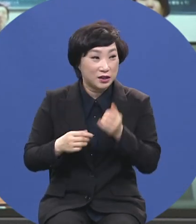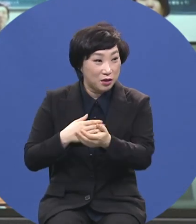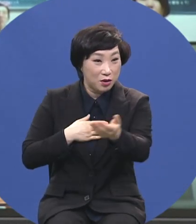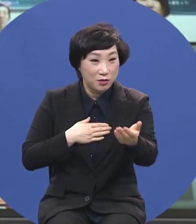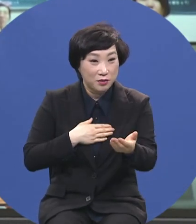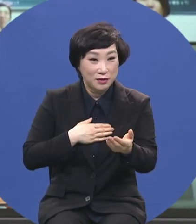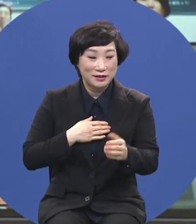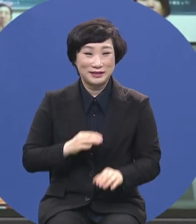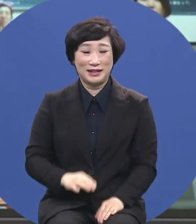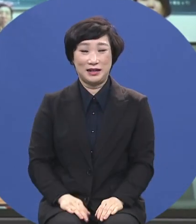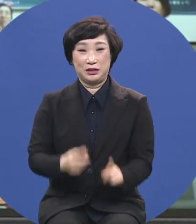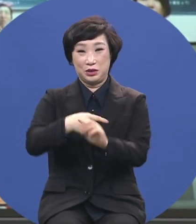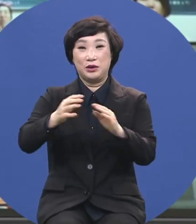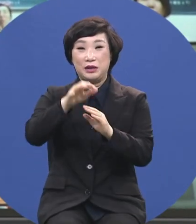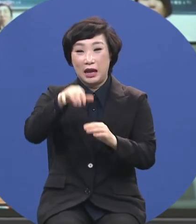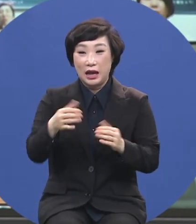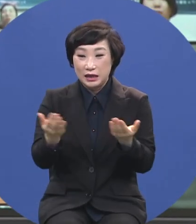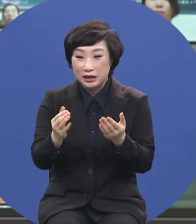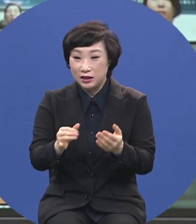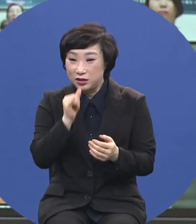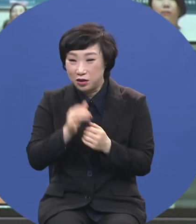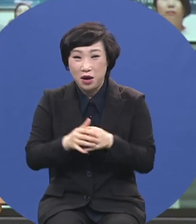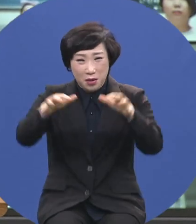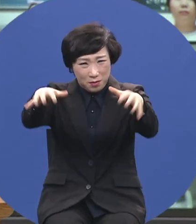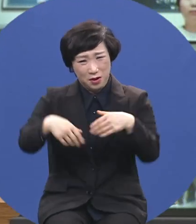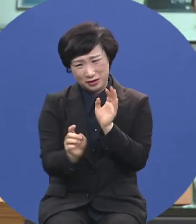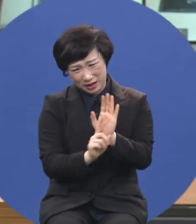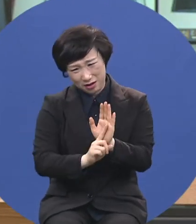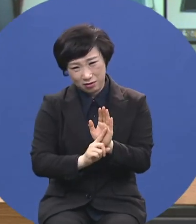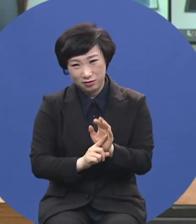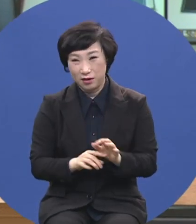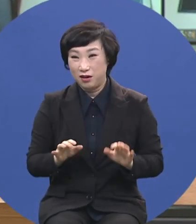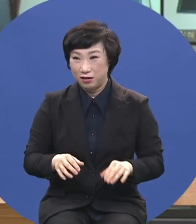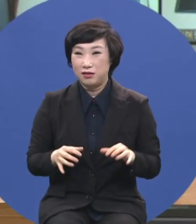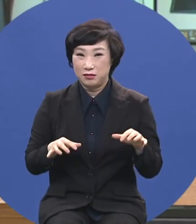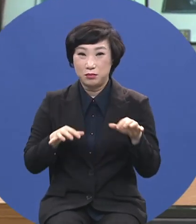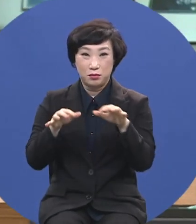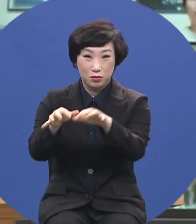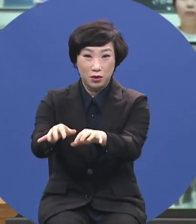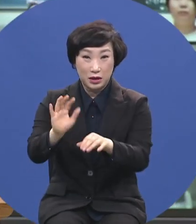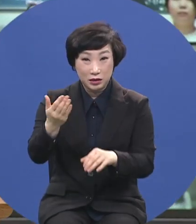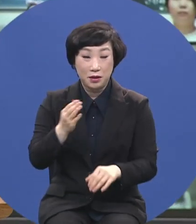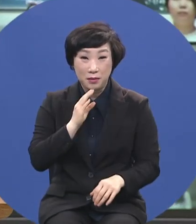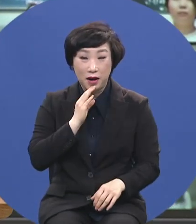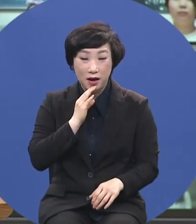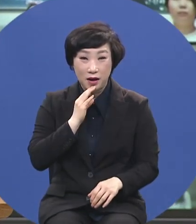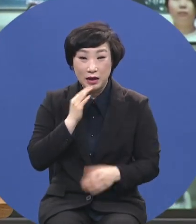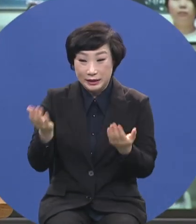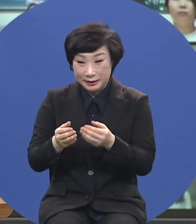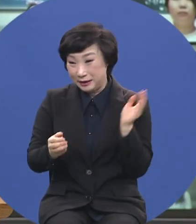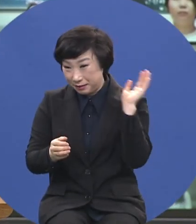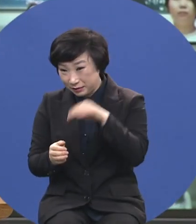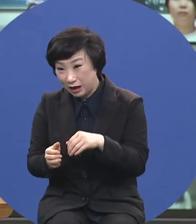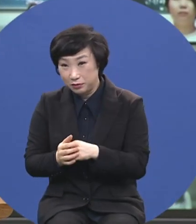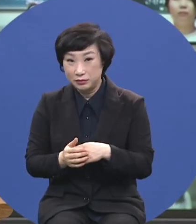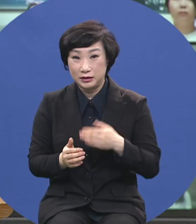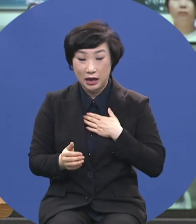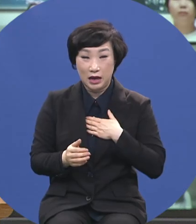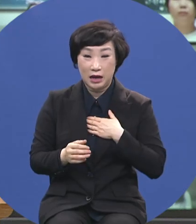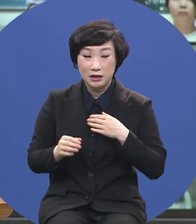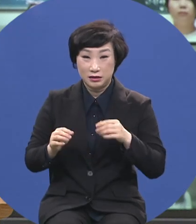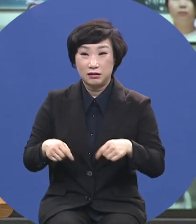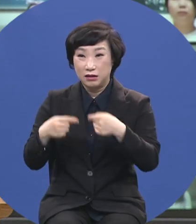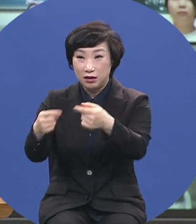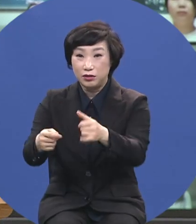있으면 모이세요 해야 모이지, 합시다 해야 하지. 내가 자원해서 내가 스스로